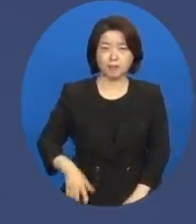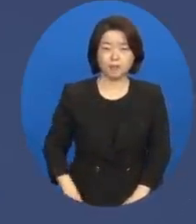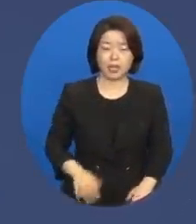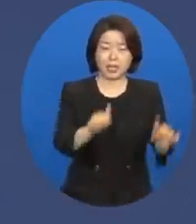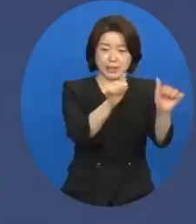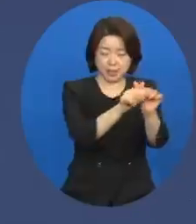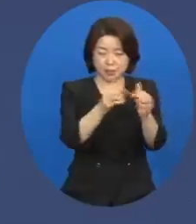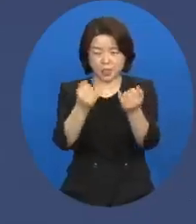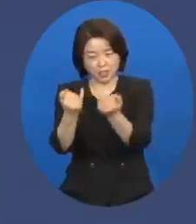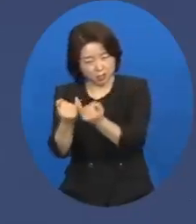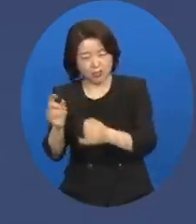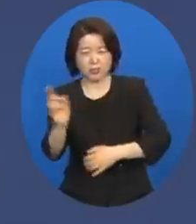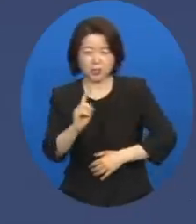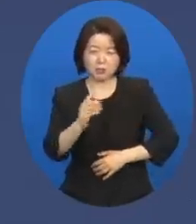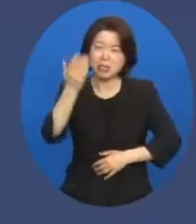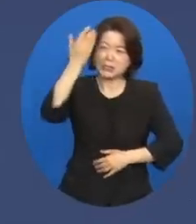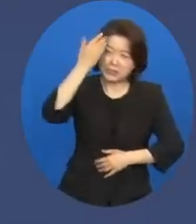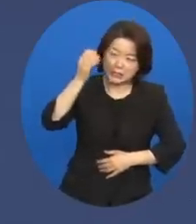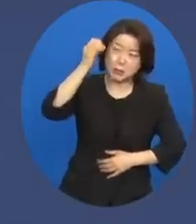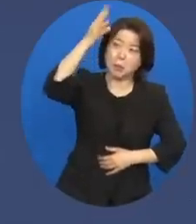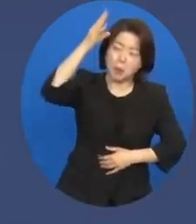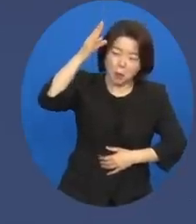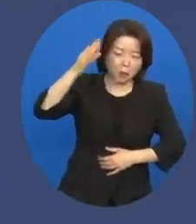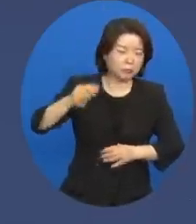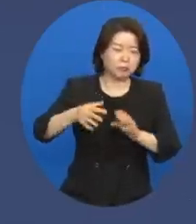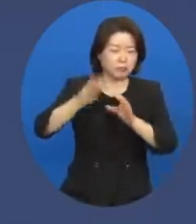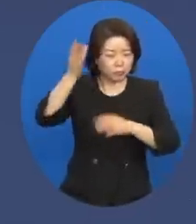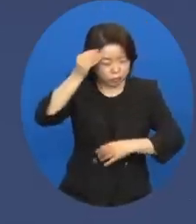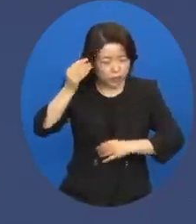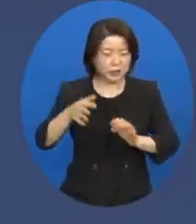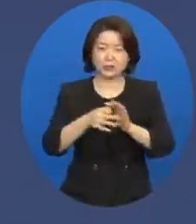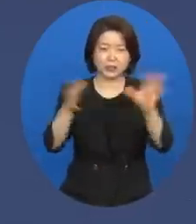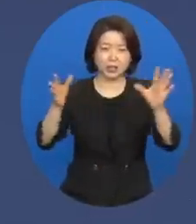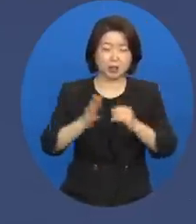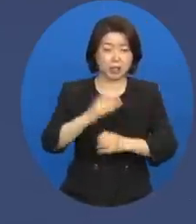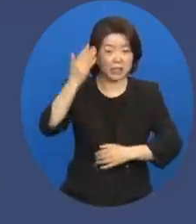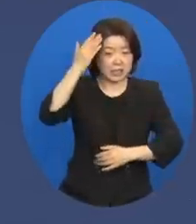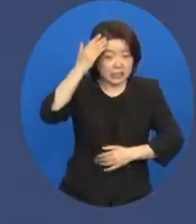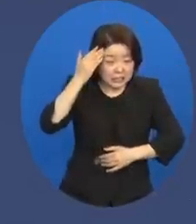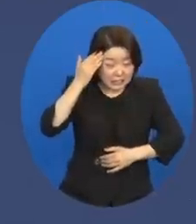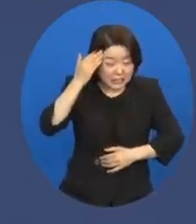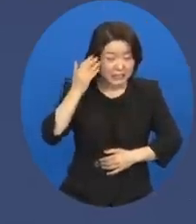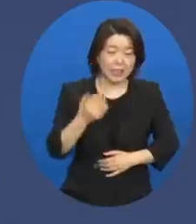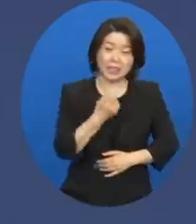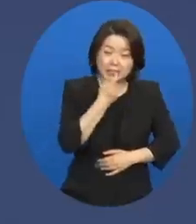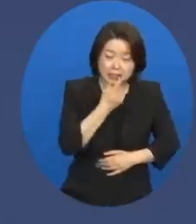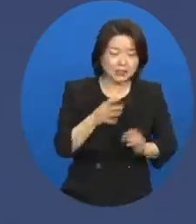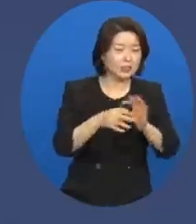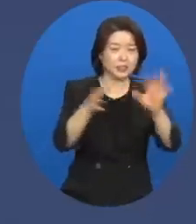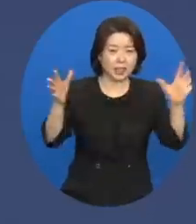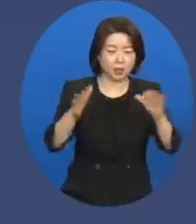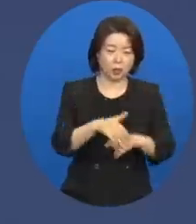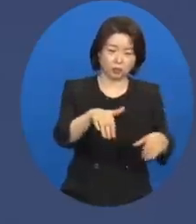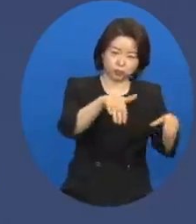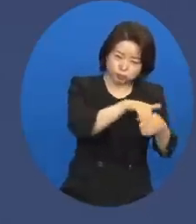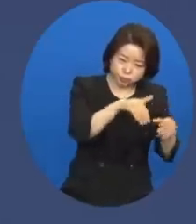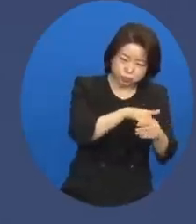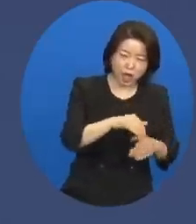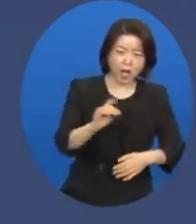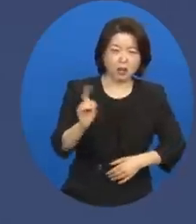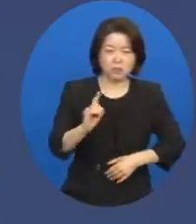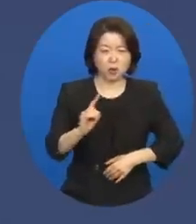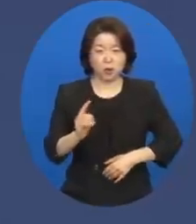남자 여자 뭐 지식 있고 없고 누구를, 흑인이고 백인이고 뭐 인종과 문화와 뭐